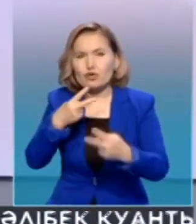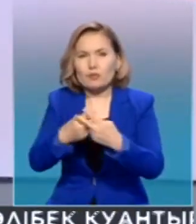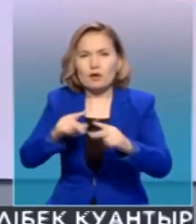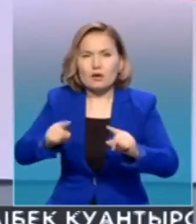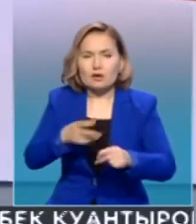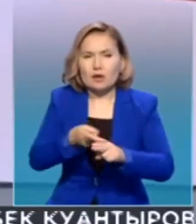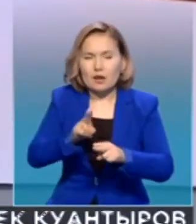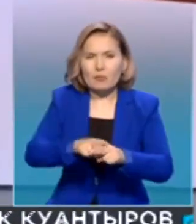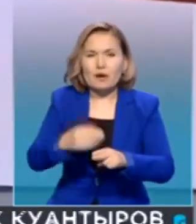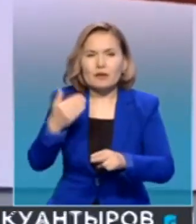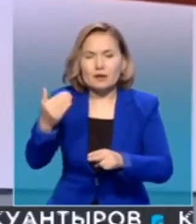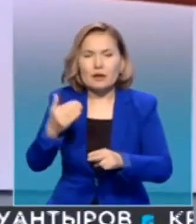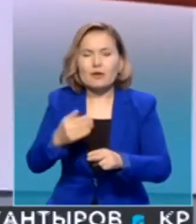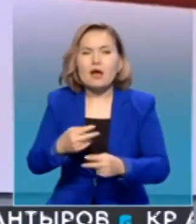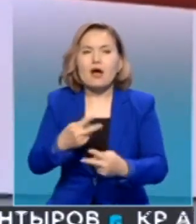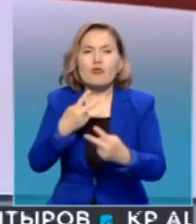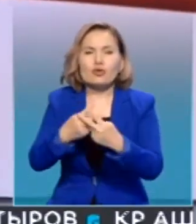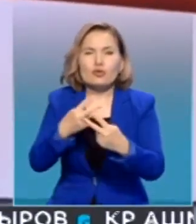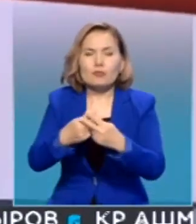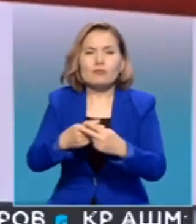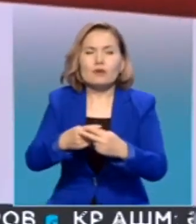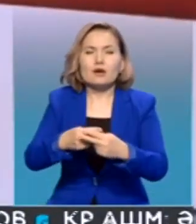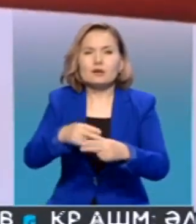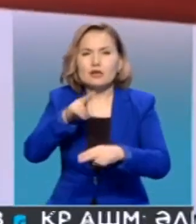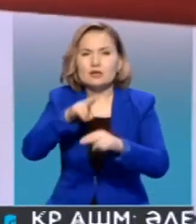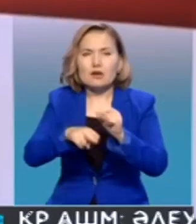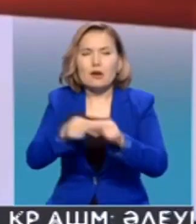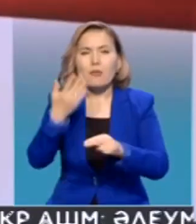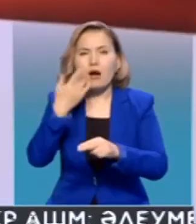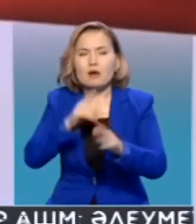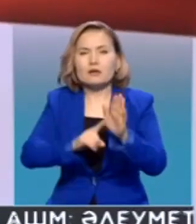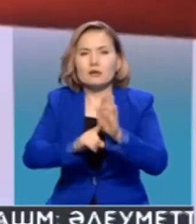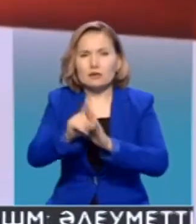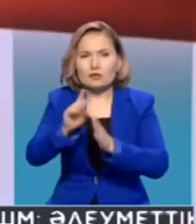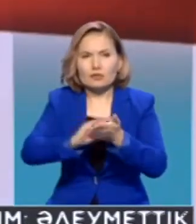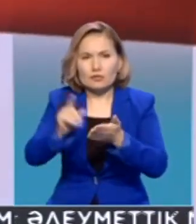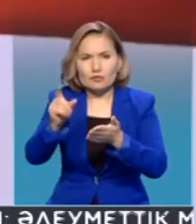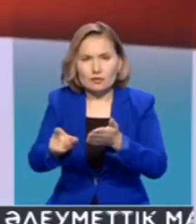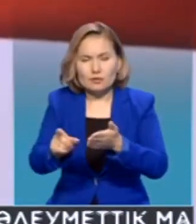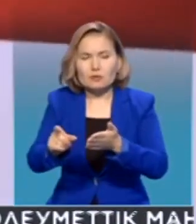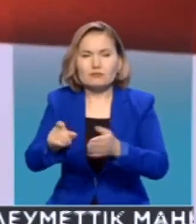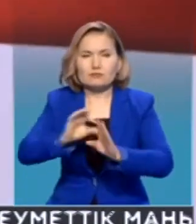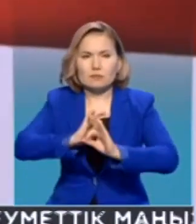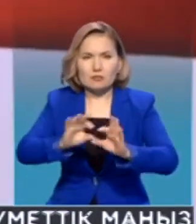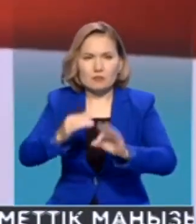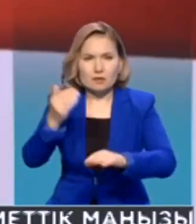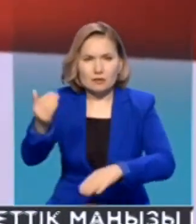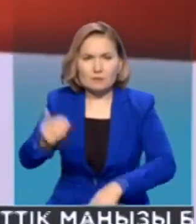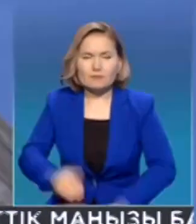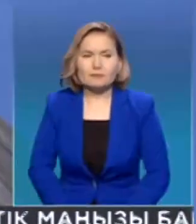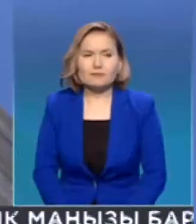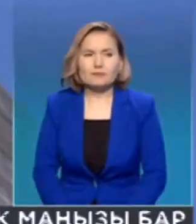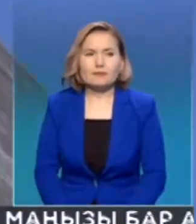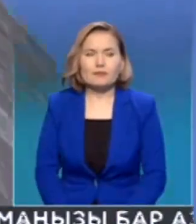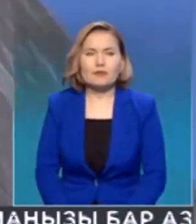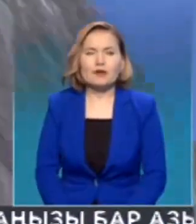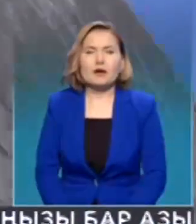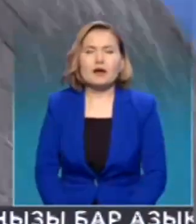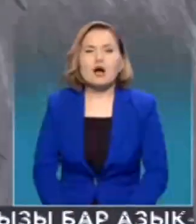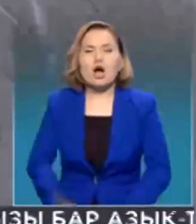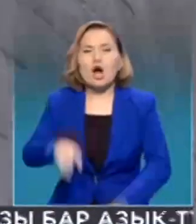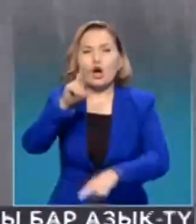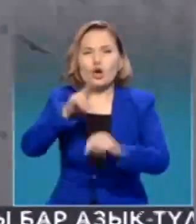қалған тергеу изоляторы енді кімнің меншігіне көшеді? Әріптесім Ардақ Мұратқызы толығырақ айтсын. Мынау мінекей